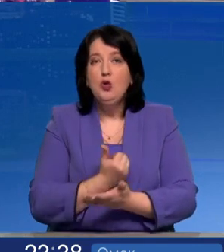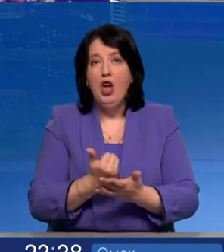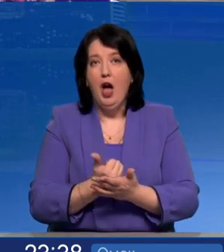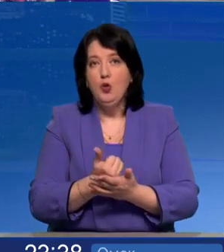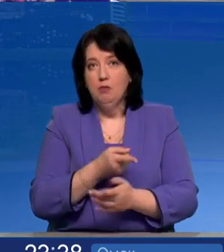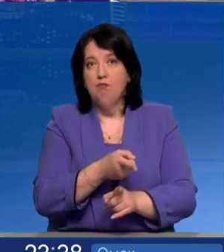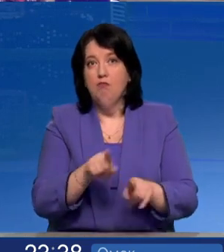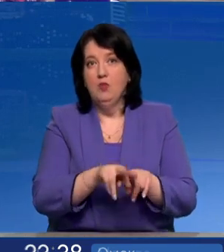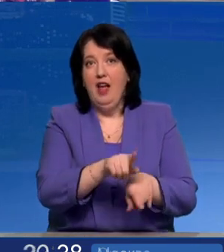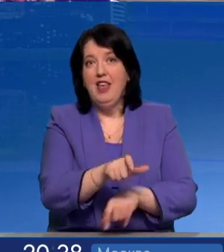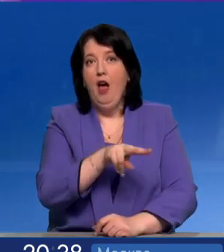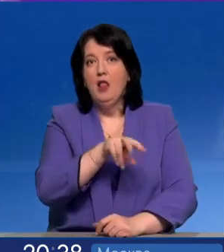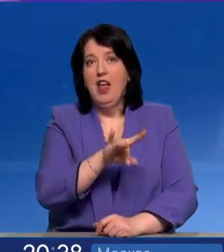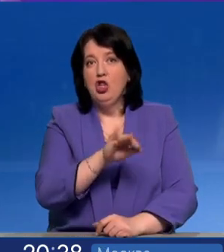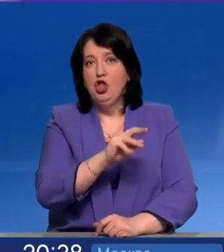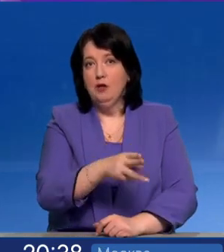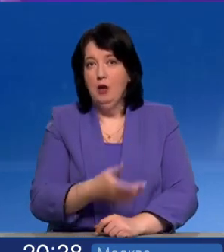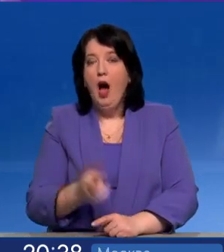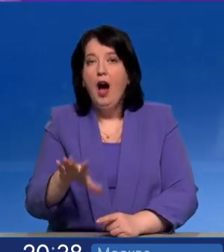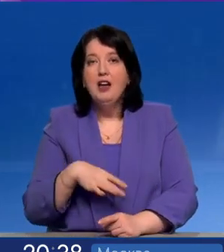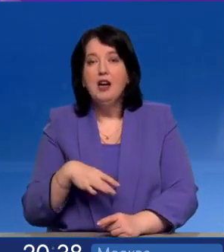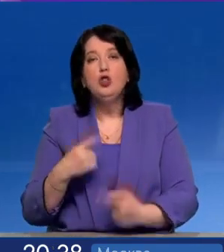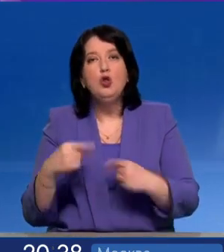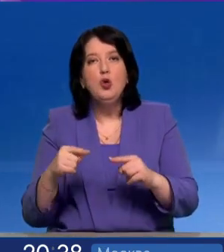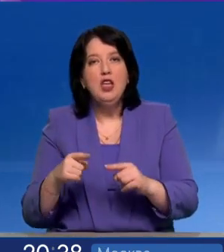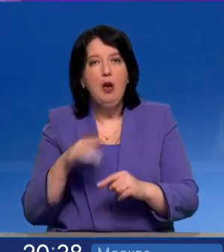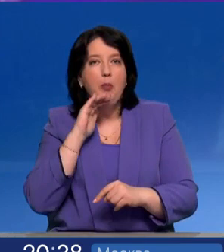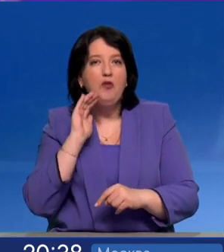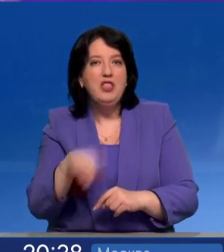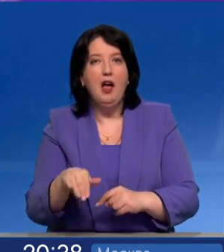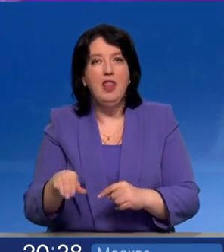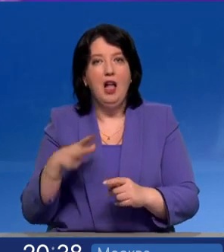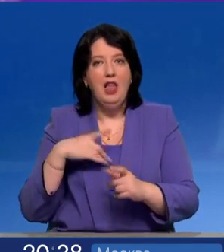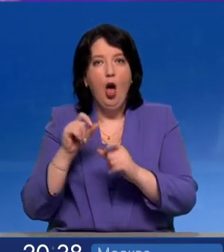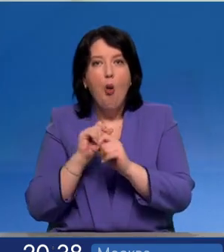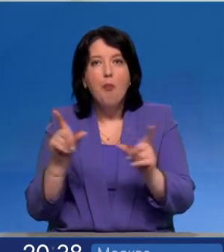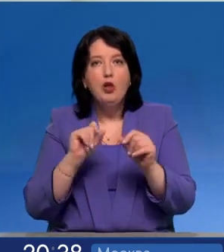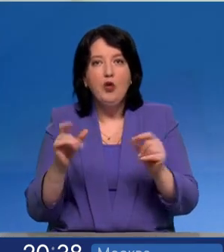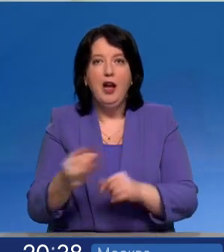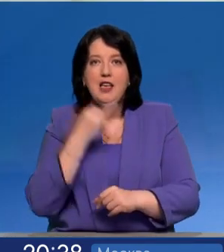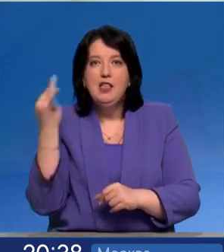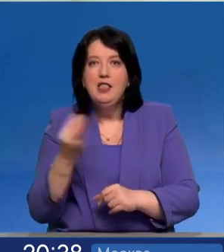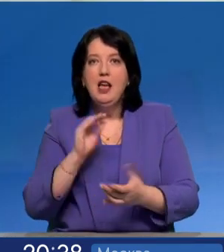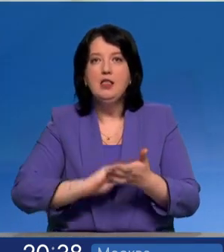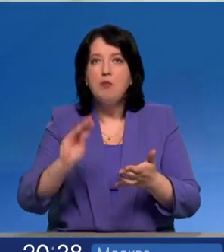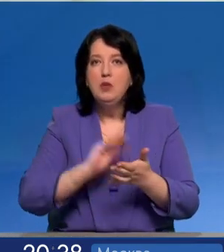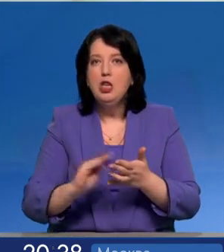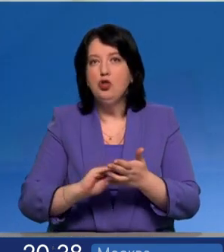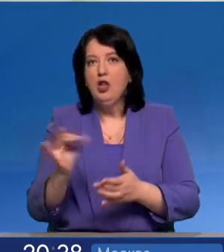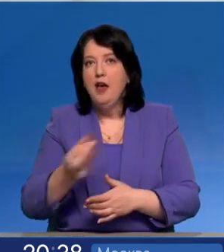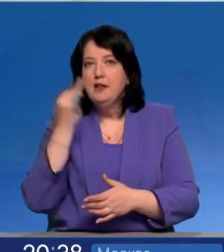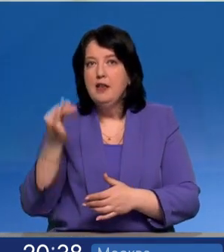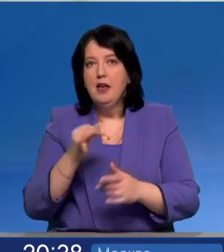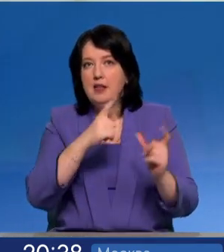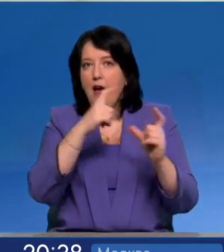удовольствием читаем. Они дают независимые новости, да? Они интересно пишут, интересно снимают. Они тоже зарабатывают, в общем, приличные деньги, хотя